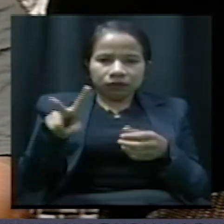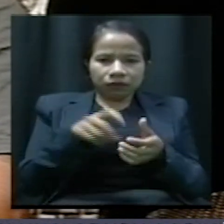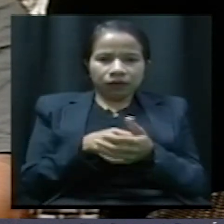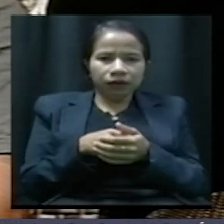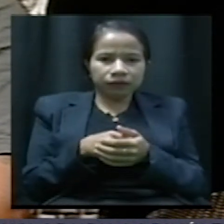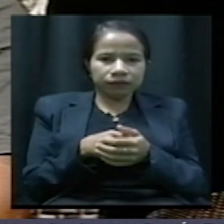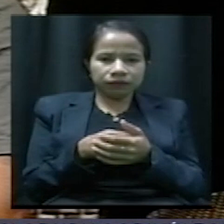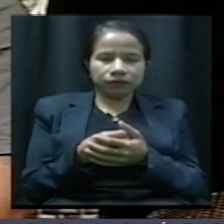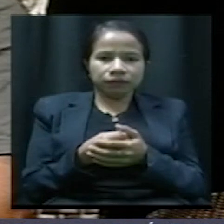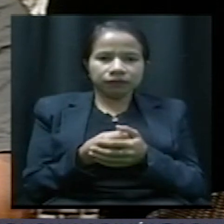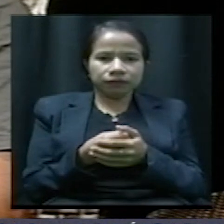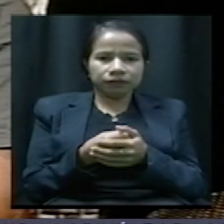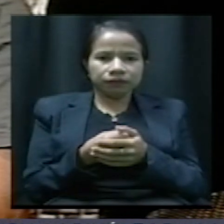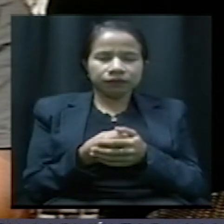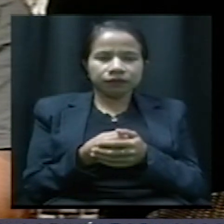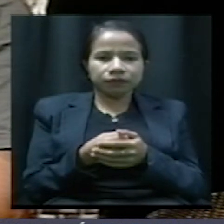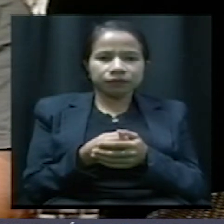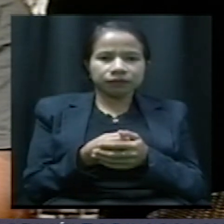ba citasaun sira ne